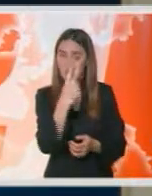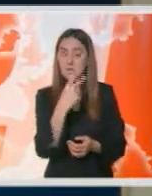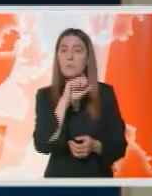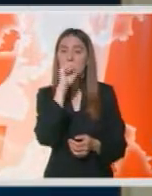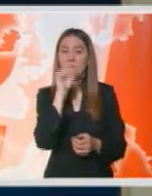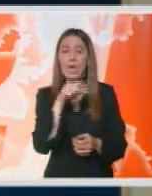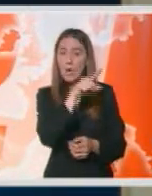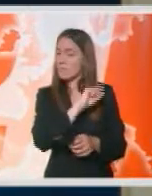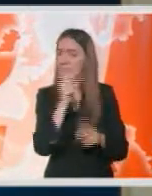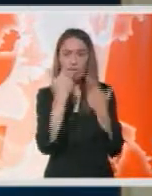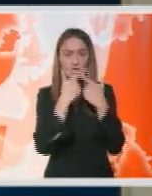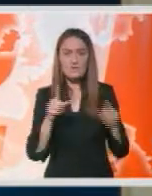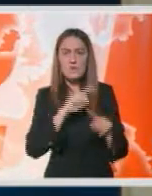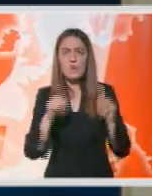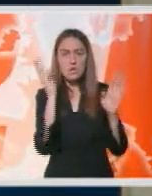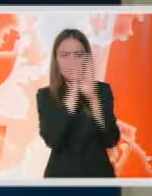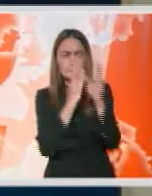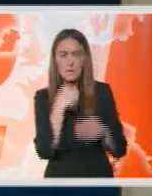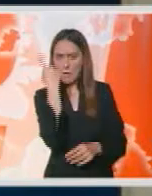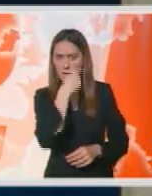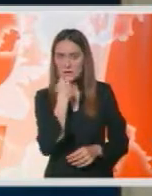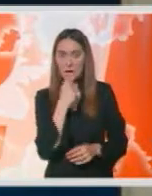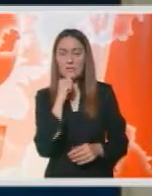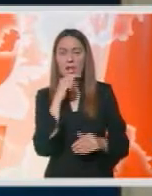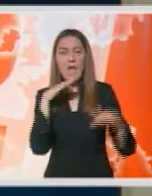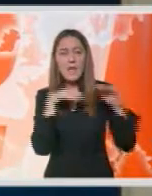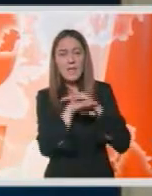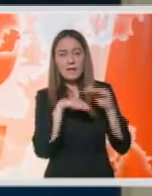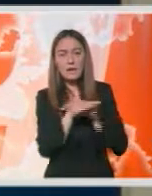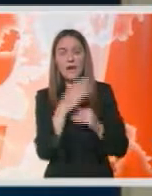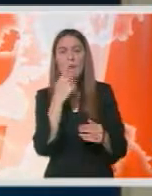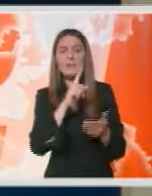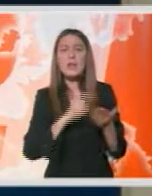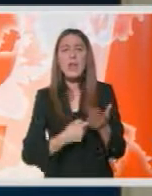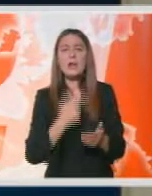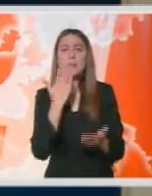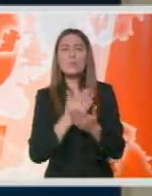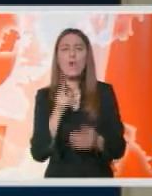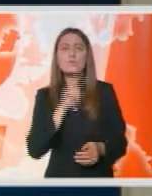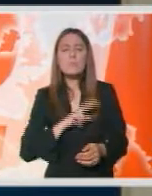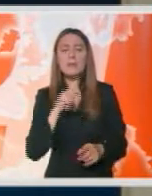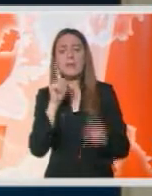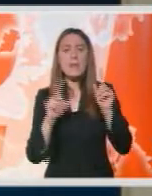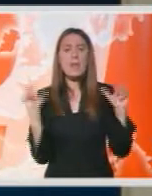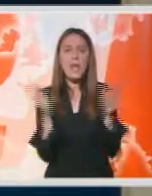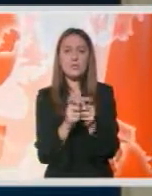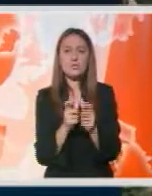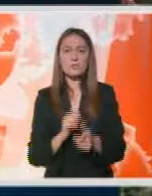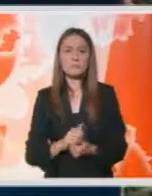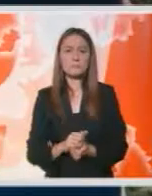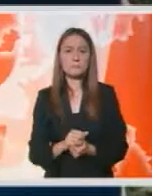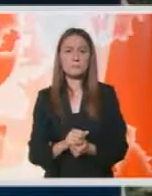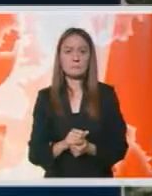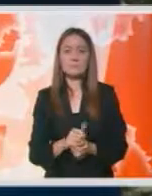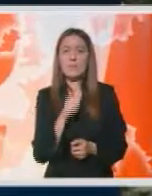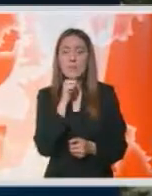ne dozvoljava da zbog sumnjivog izgleda ilegalni imigrant bude uznemiravan ili hapšen.